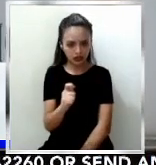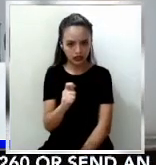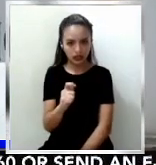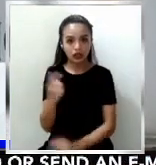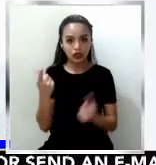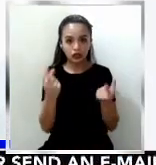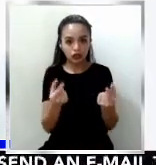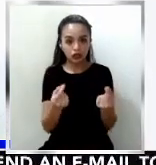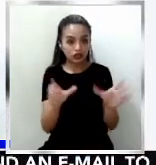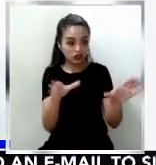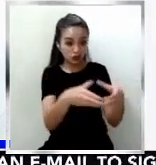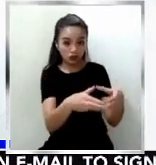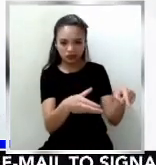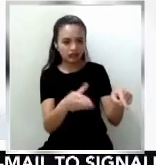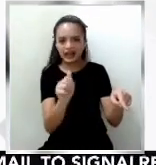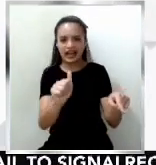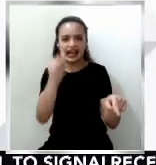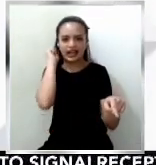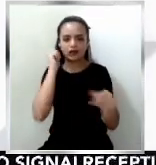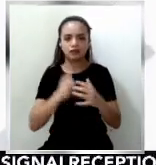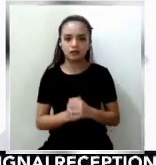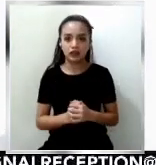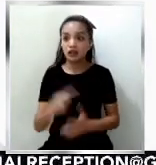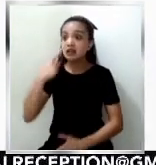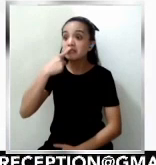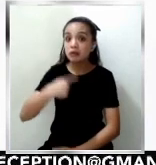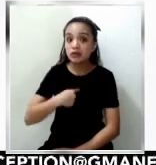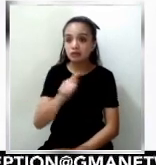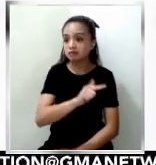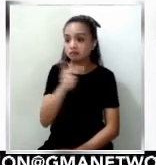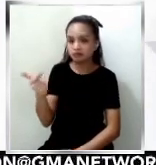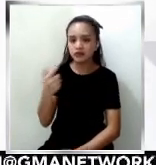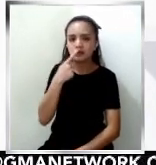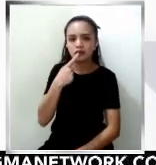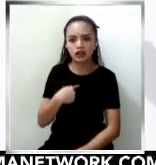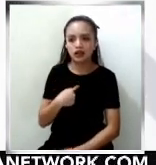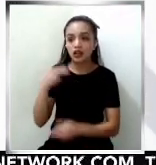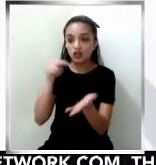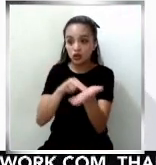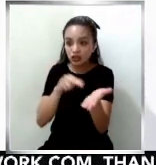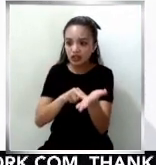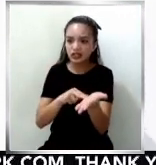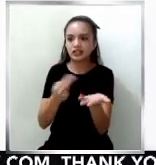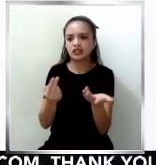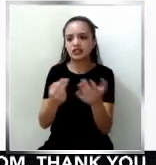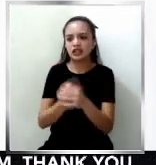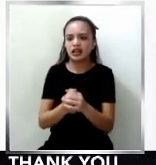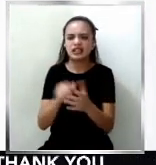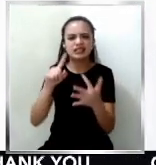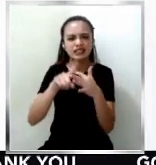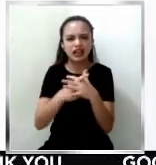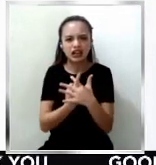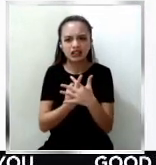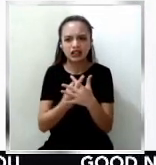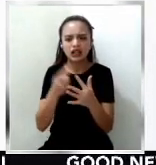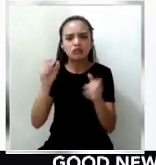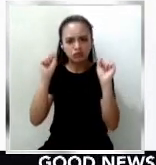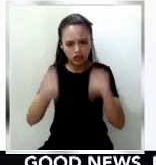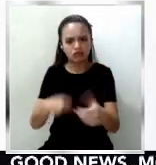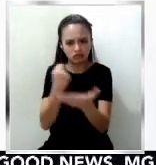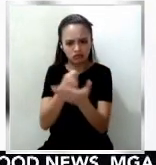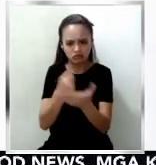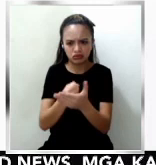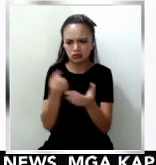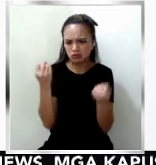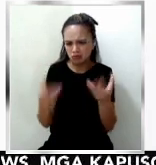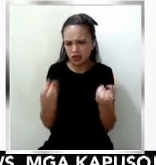samahan. Sabi niya kasi, most of yung mga nurses ay galing sa middle income and malaki na yung ginasto, so hindi naman